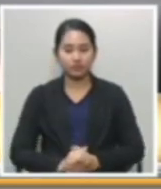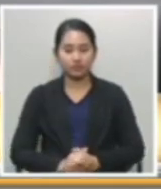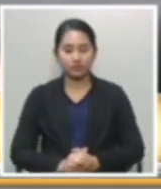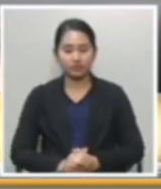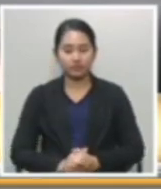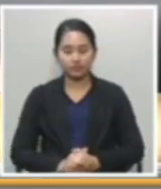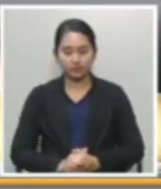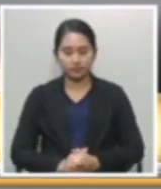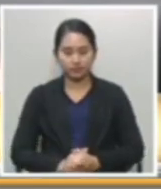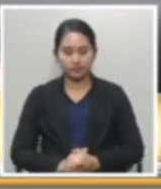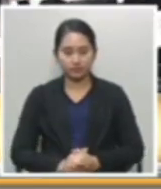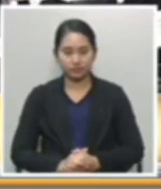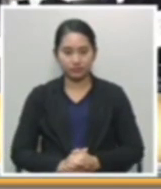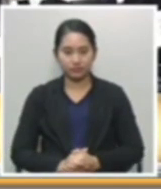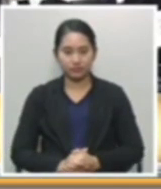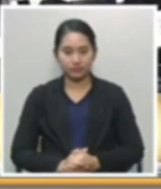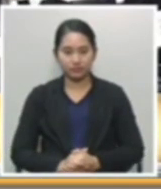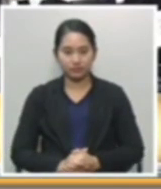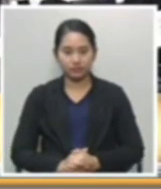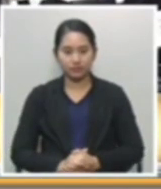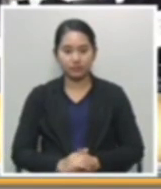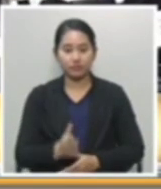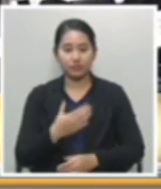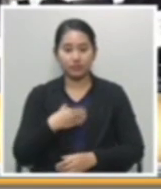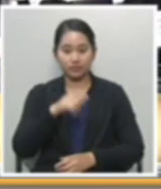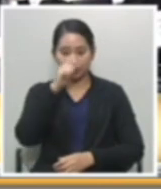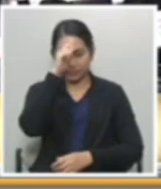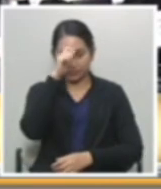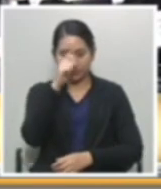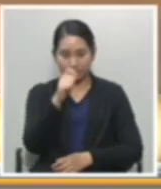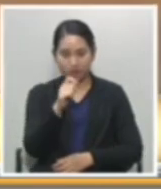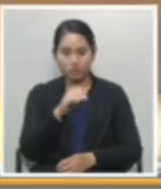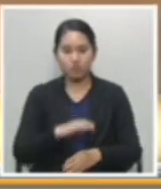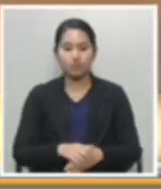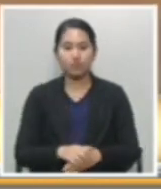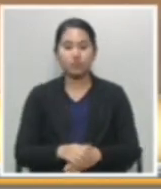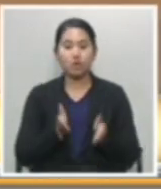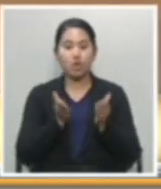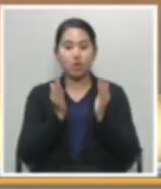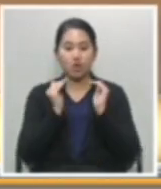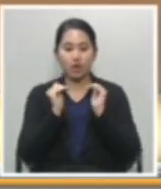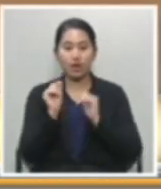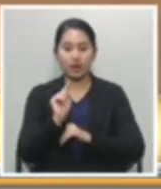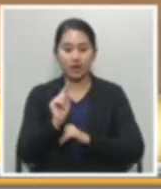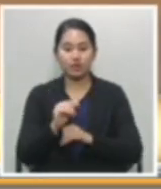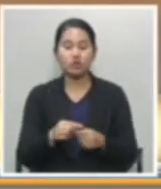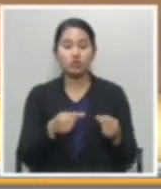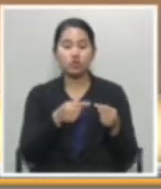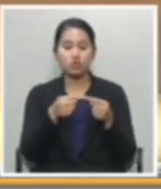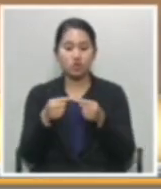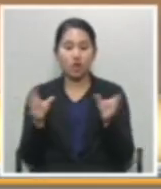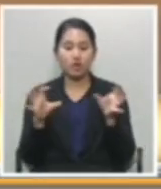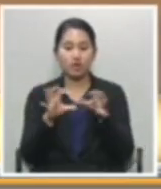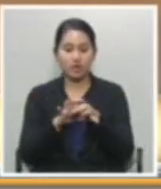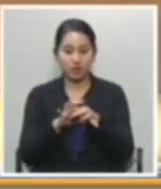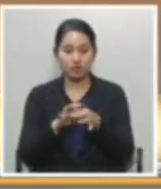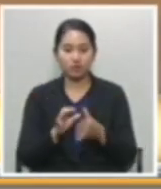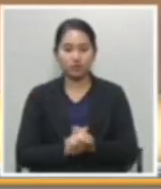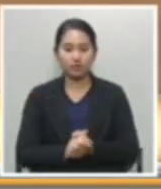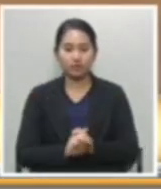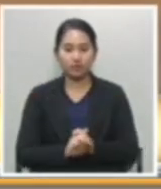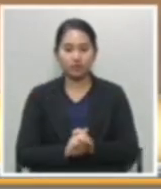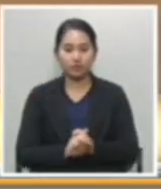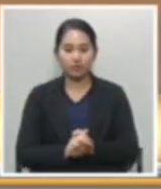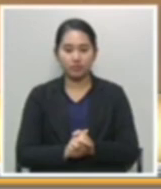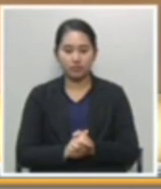ท่านเสรีพิสุทธิ์ครับโดยความเคารพนะครับขออนุญาตอยากให้เข้าสู่ประเด็นการ ก็เนี่ยประเด็นเนื้อ